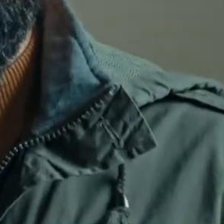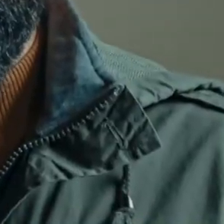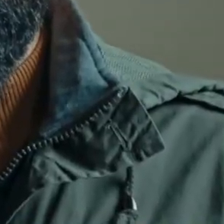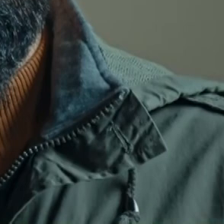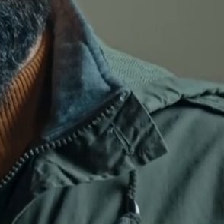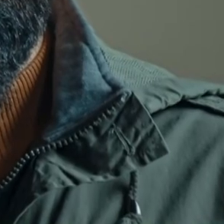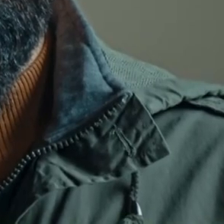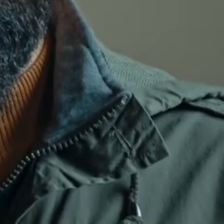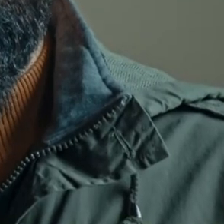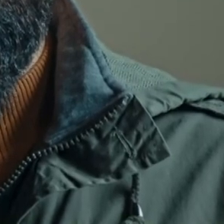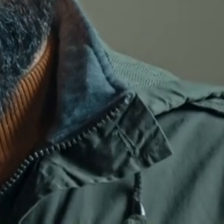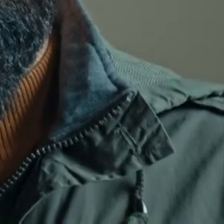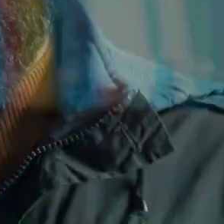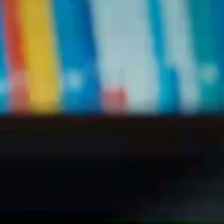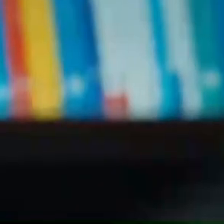baka kaldı.